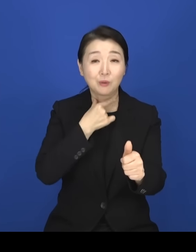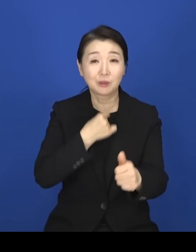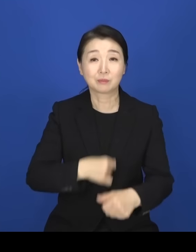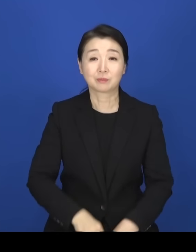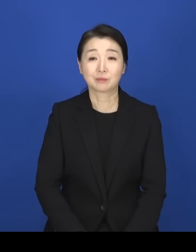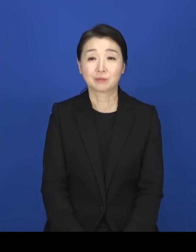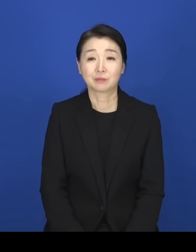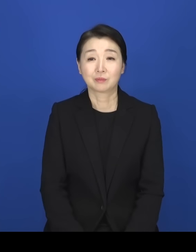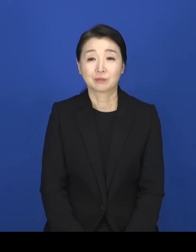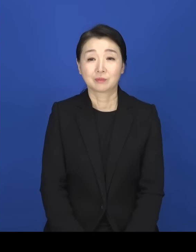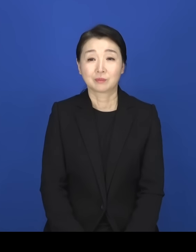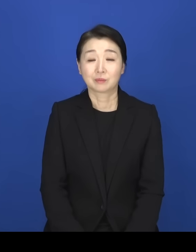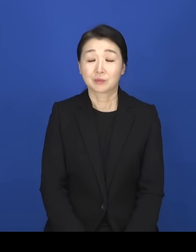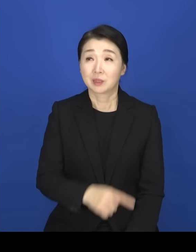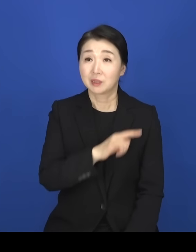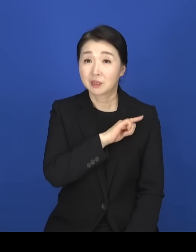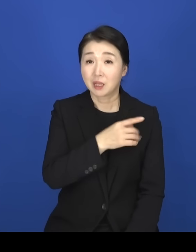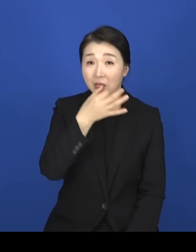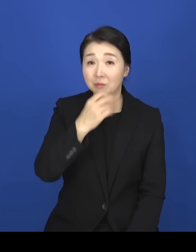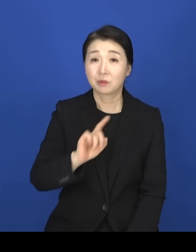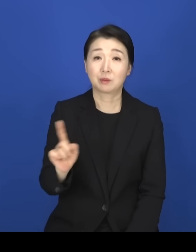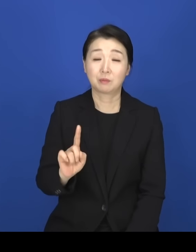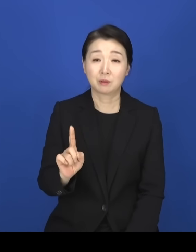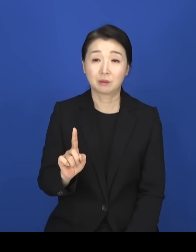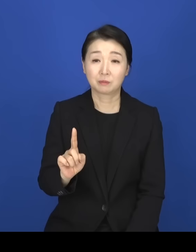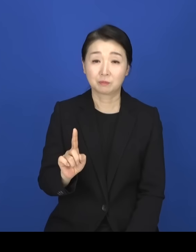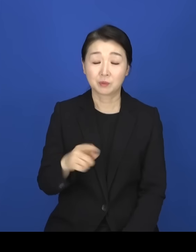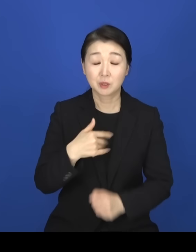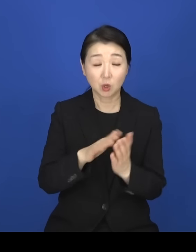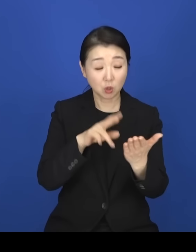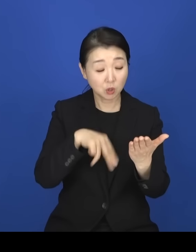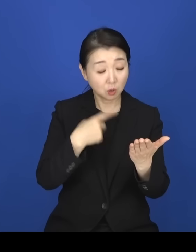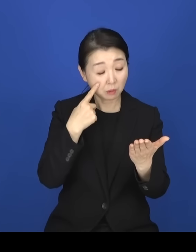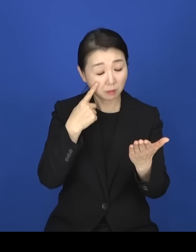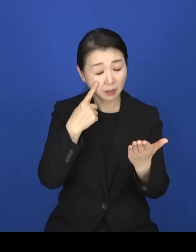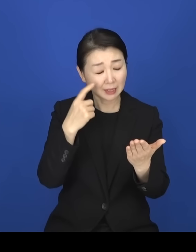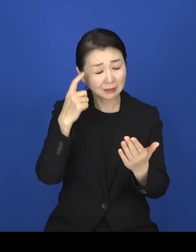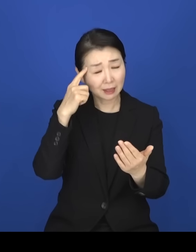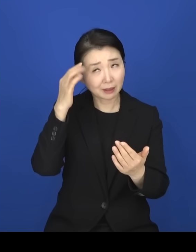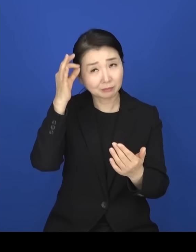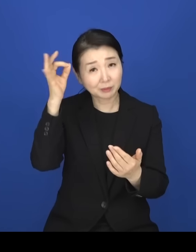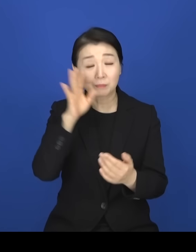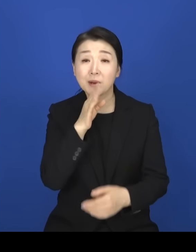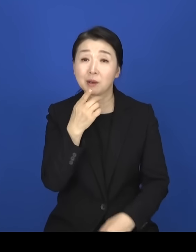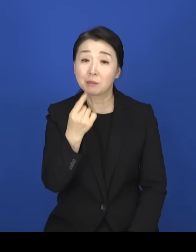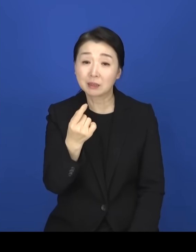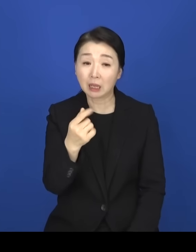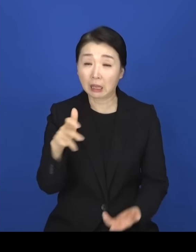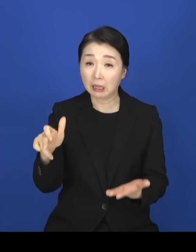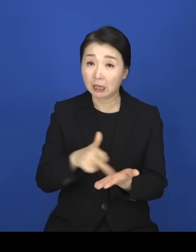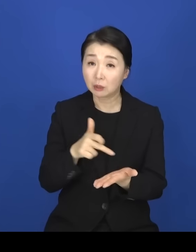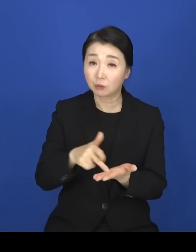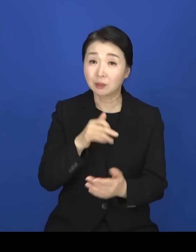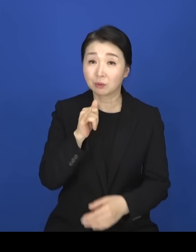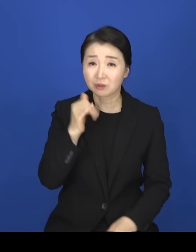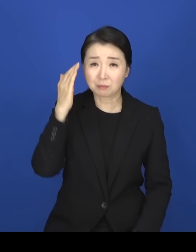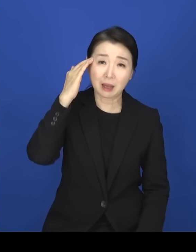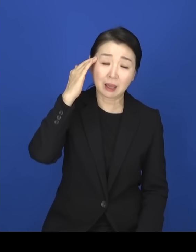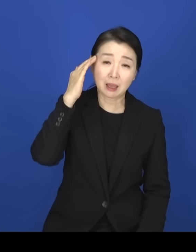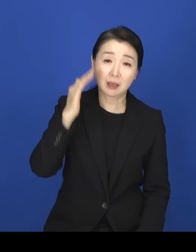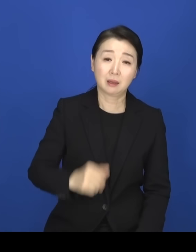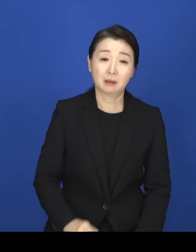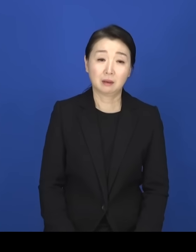싶어요. 근데 요즘 이제 제일 힘든 게 뭐냐면 네. 이제 성경을 읽다 보면 이제 자꾸 딴 생각이 쓱 들는데 깨똑 뭐가 온다든가 뭐가